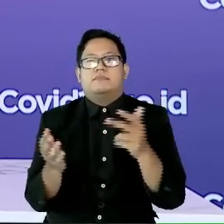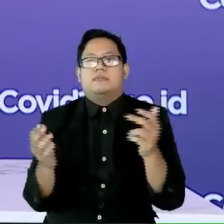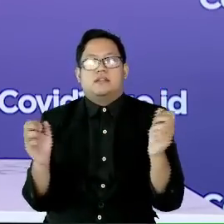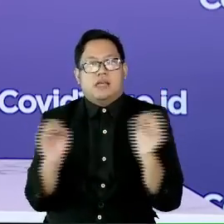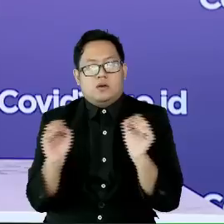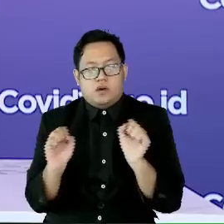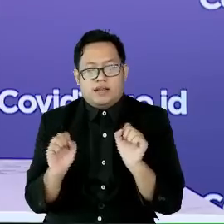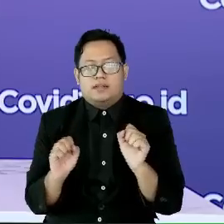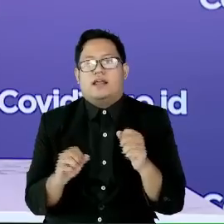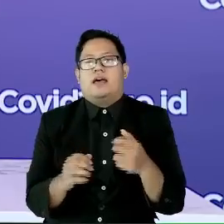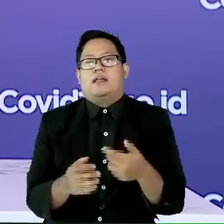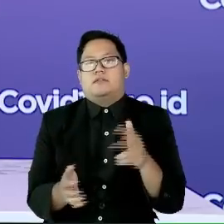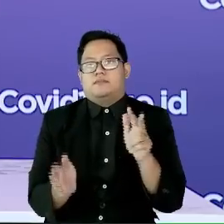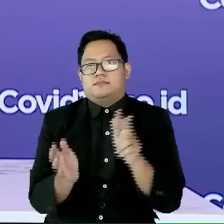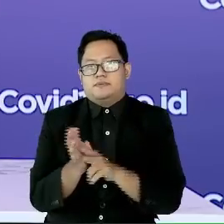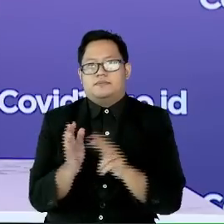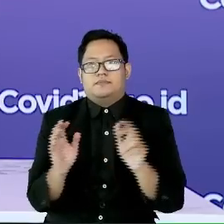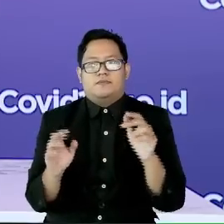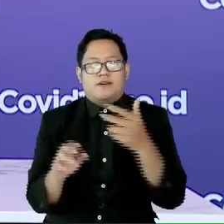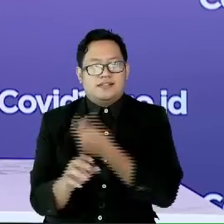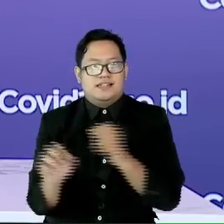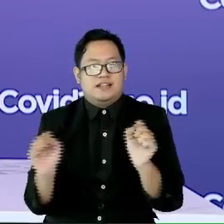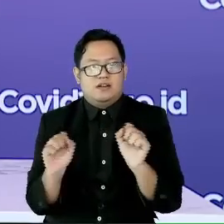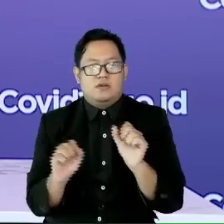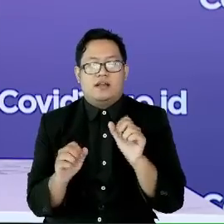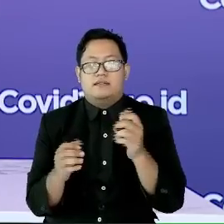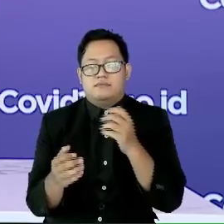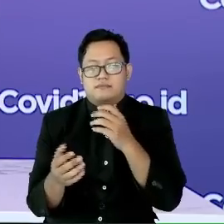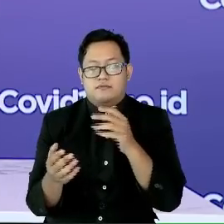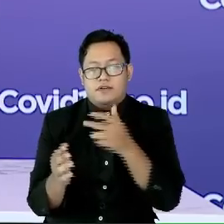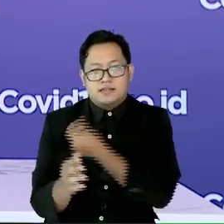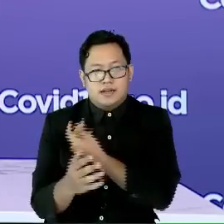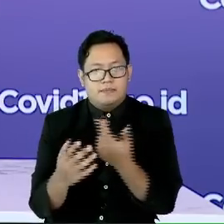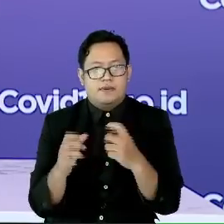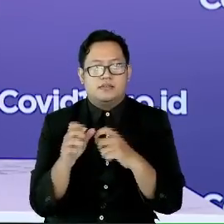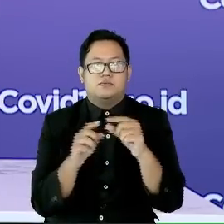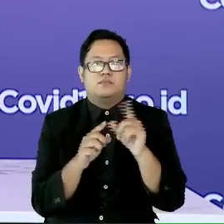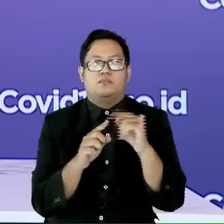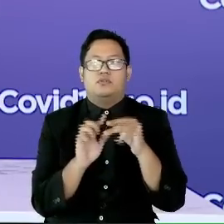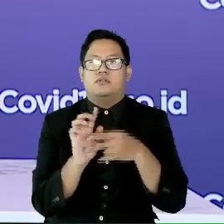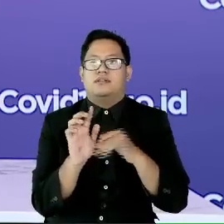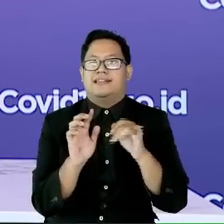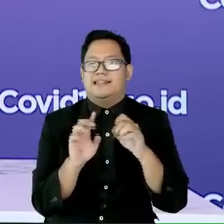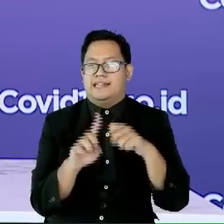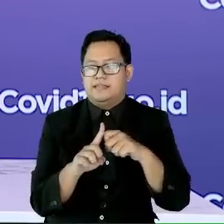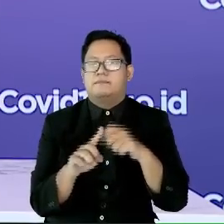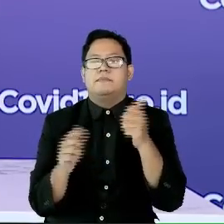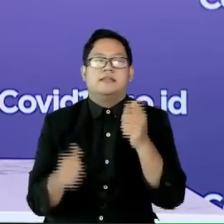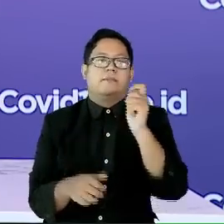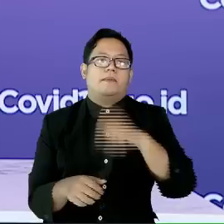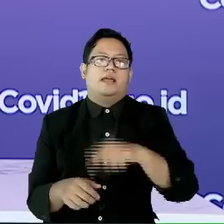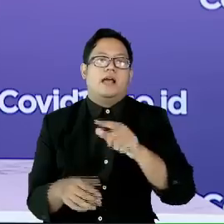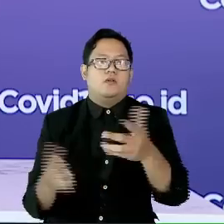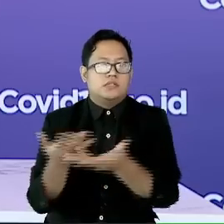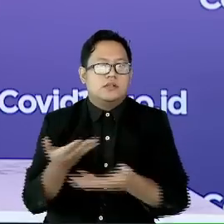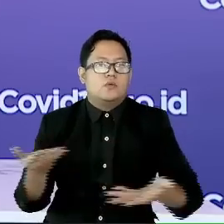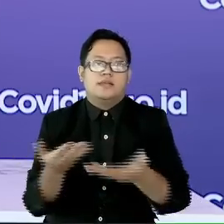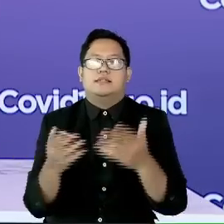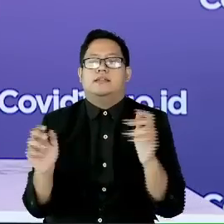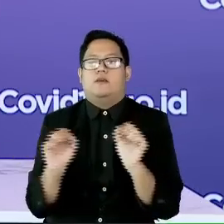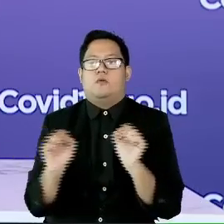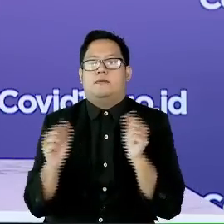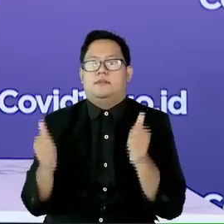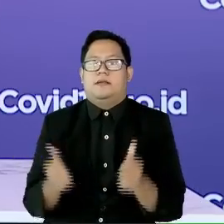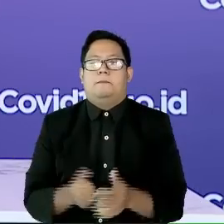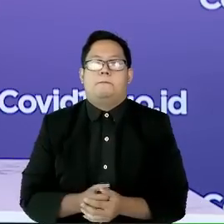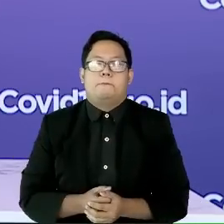Sputnik yang dikembangkan oleh The Gamaleya National Center of Epidemiology and Microbiology di Rusia